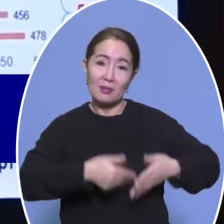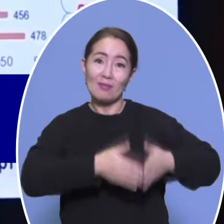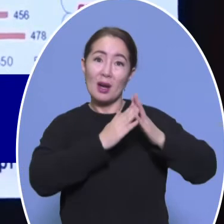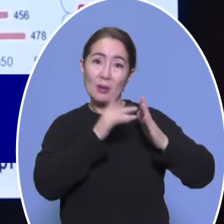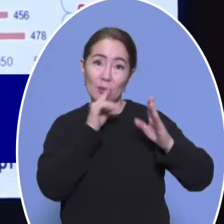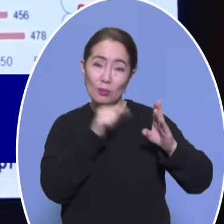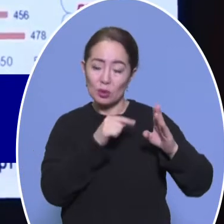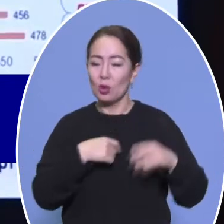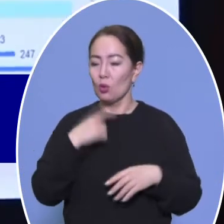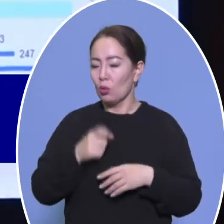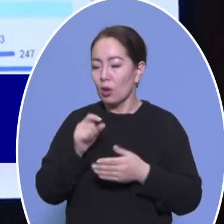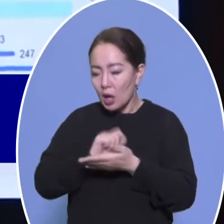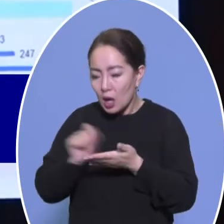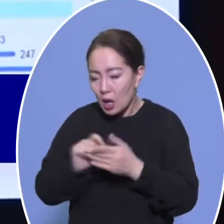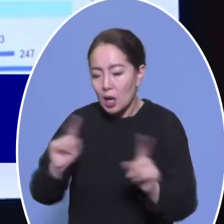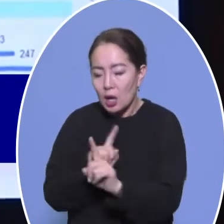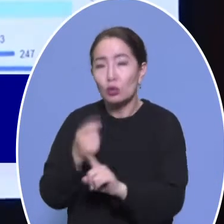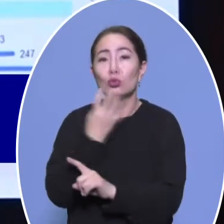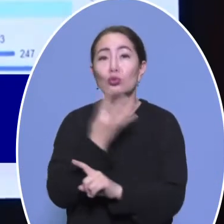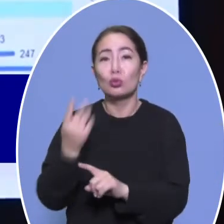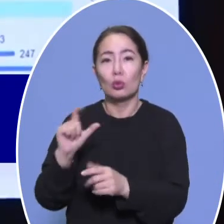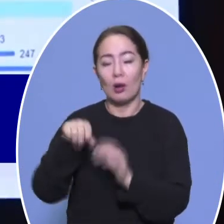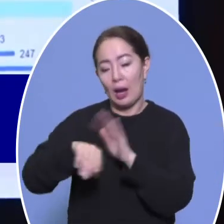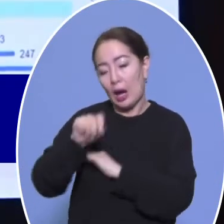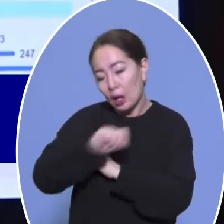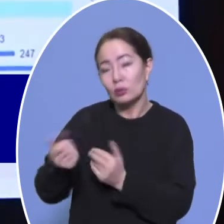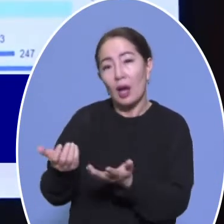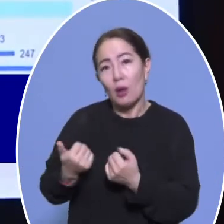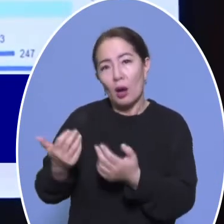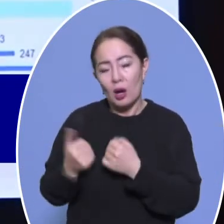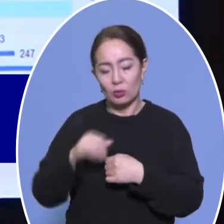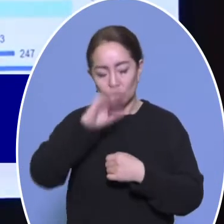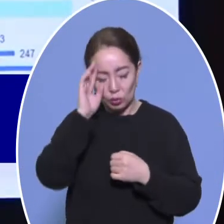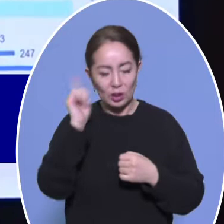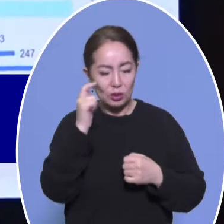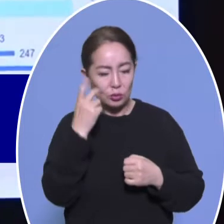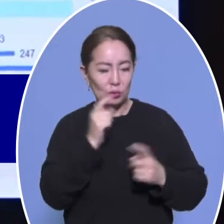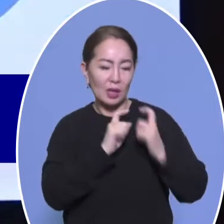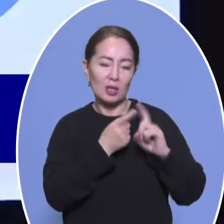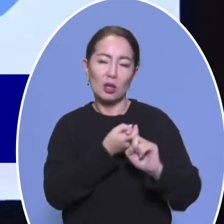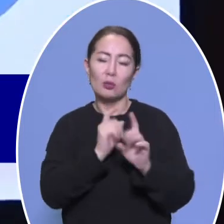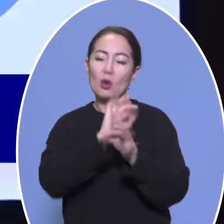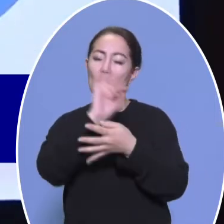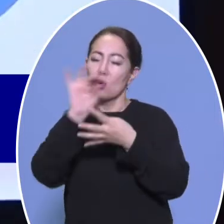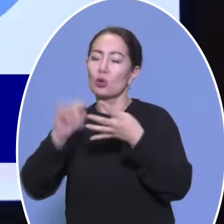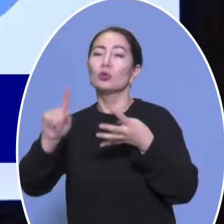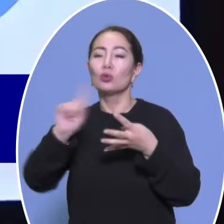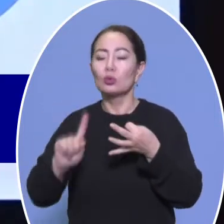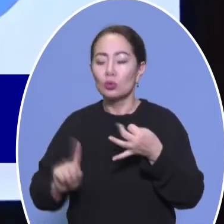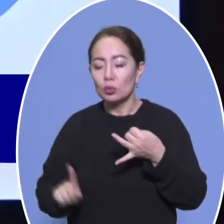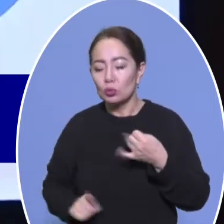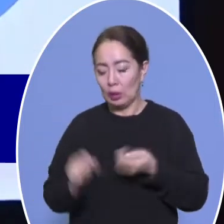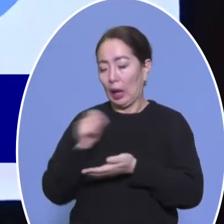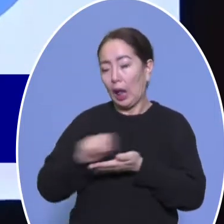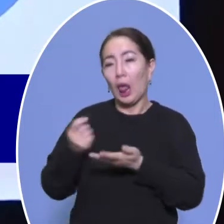байгаа хүн бол 44 гаруй хэсэг авдаг байсан. За энэ 44 гаруй хэсэг дээр дулаан ажч юм уу харилцаа холбоо ус уу одоо бүх дөнгөөс нь